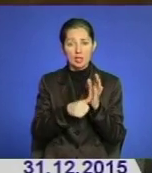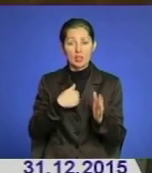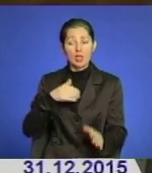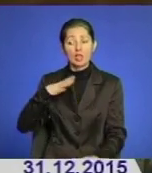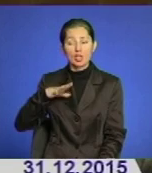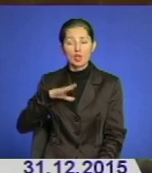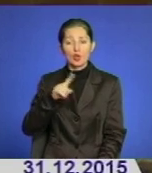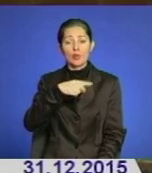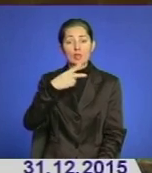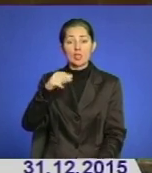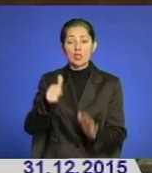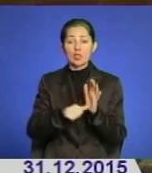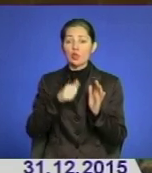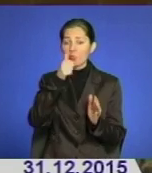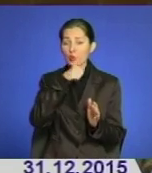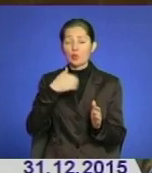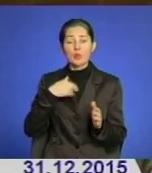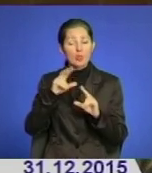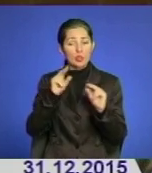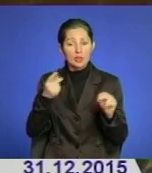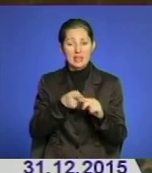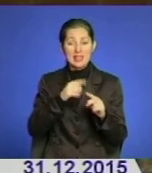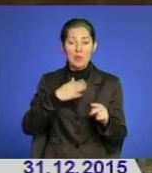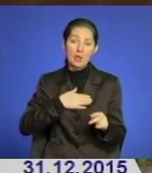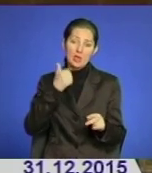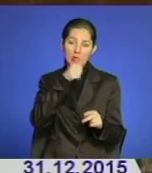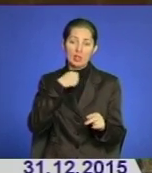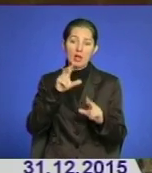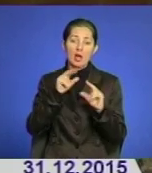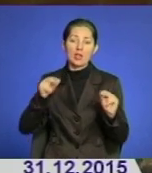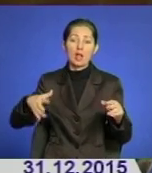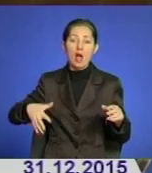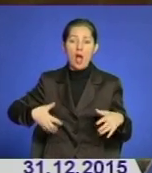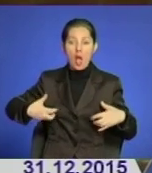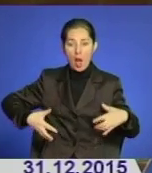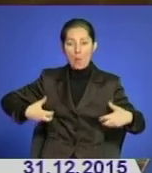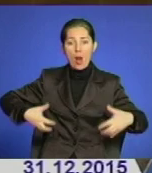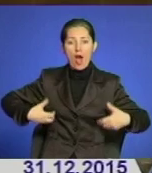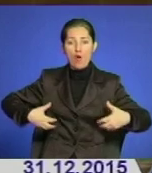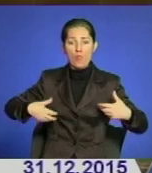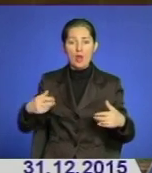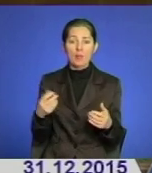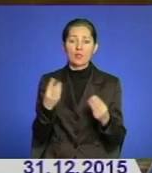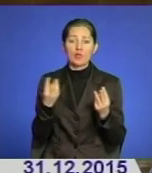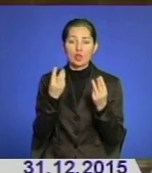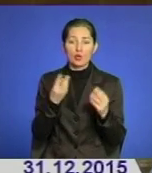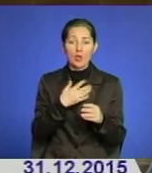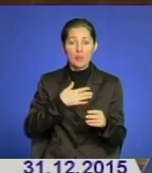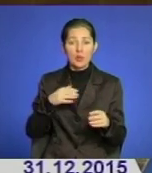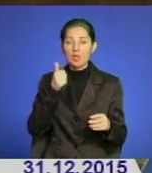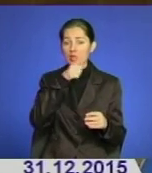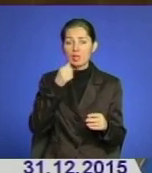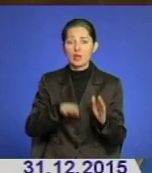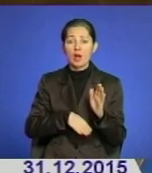що в 2016 році мені повезе, тому що це мій рік, рік в мавпи огняної, це мій рік високосний, і я